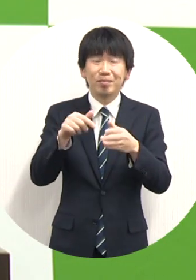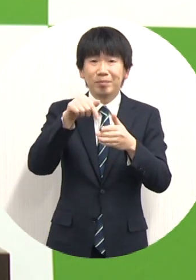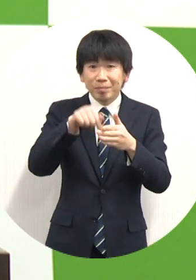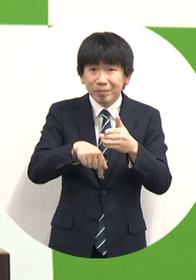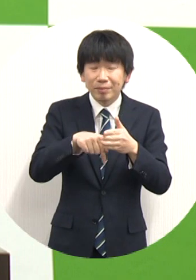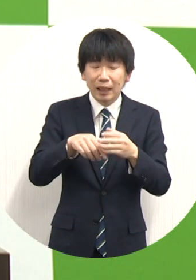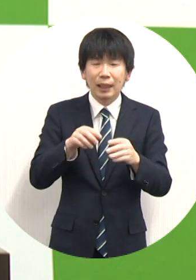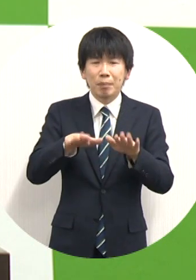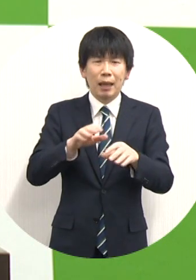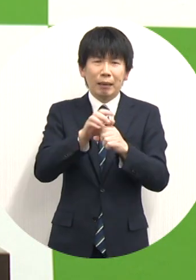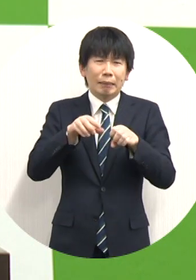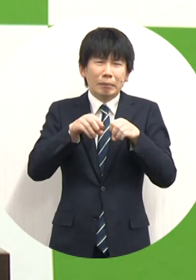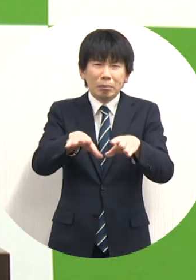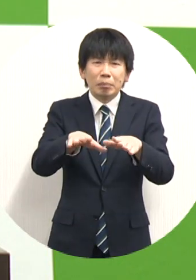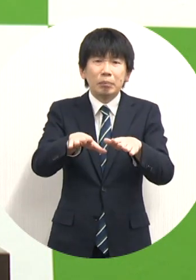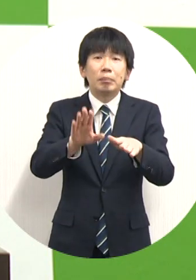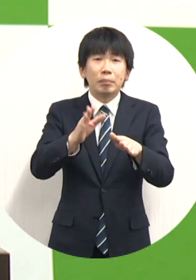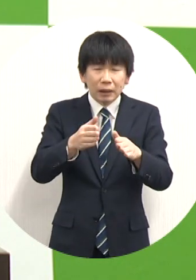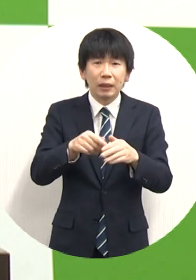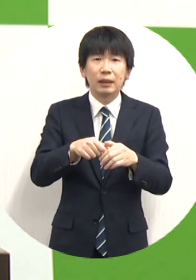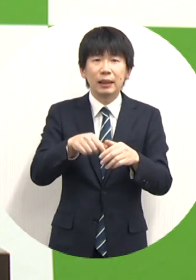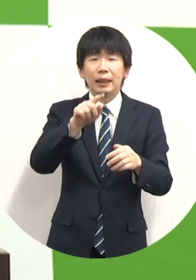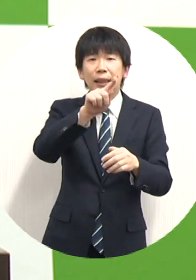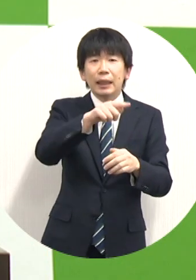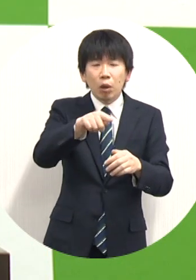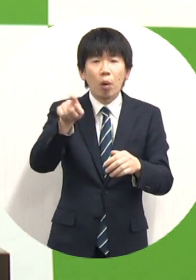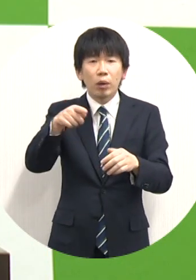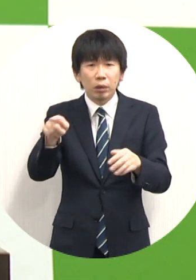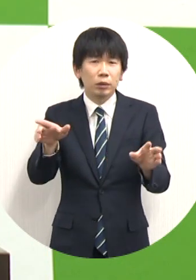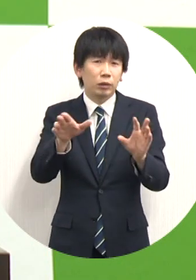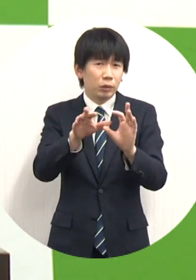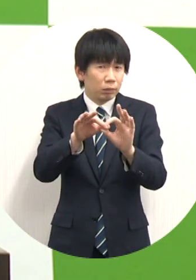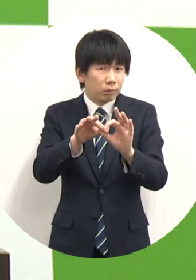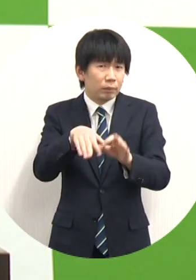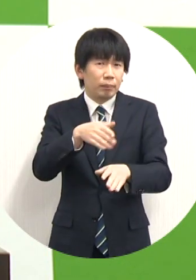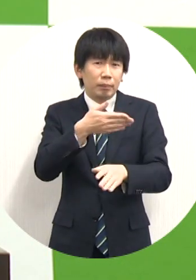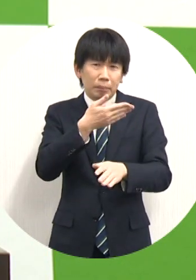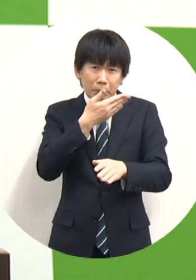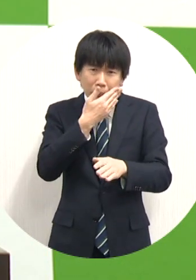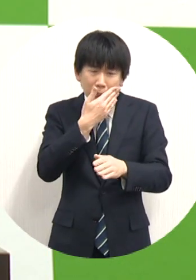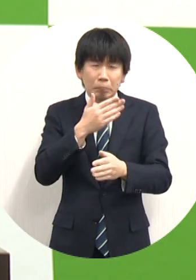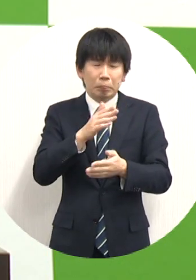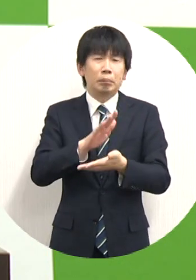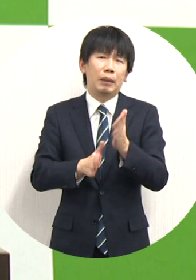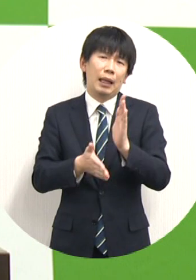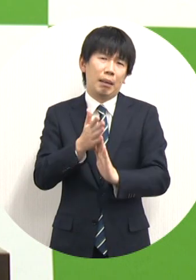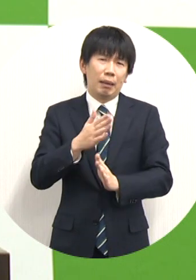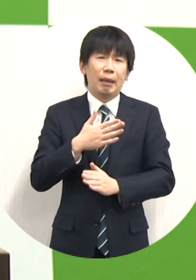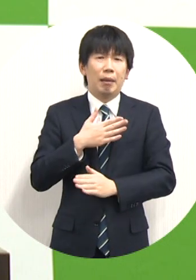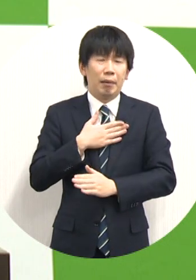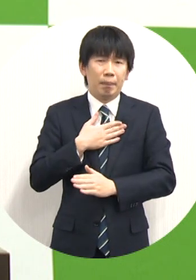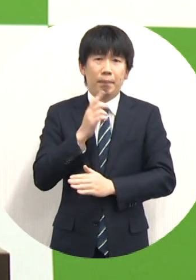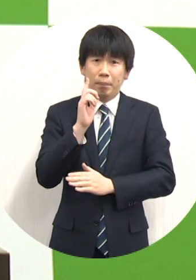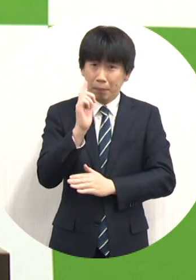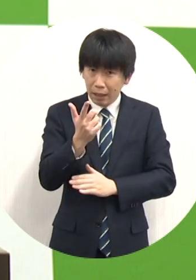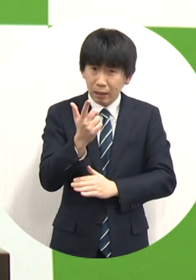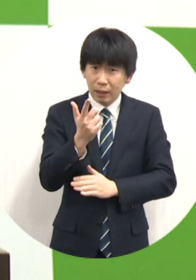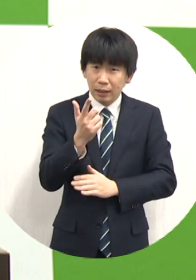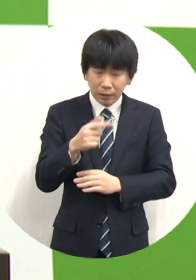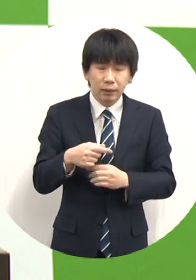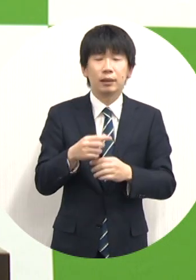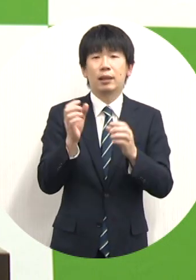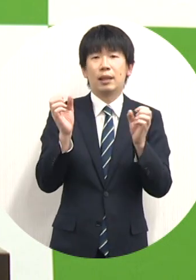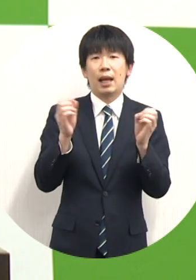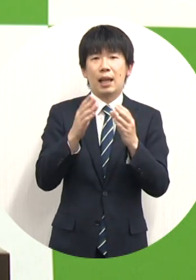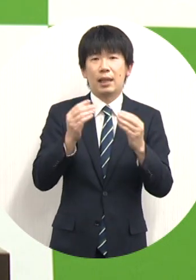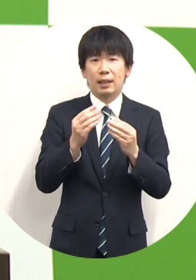改めて人と人のつながりの大切さが再認識再認識されたのでまだいくそんな話と